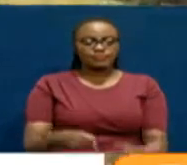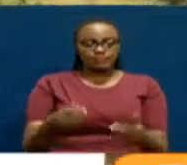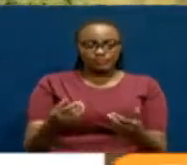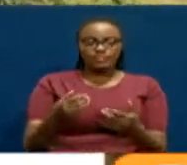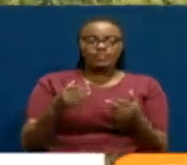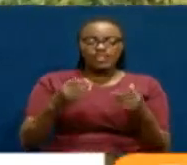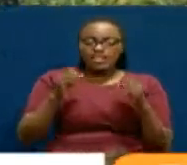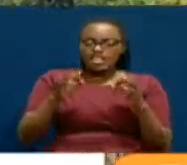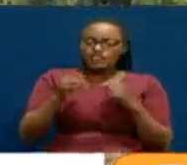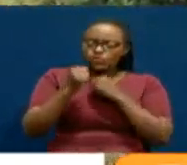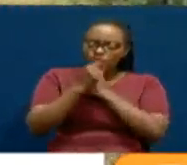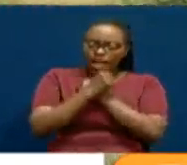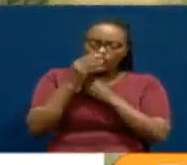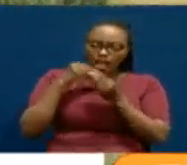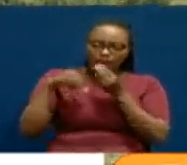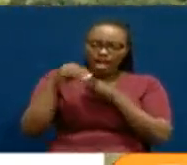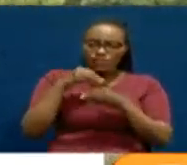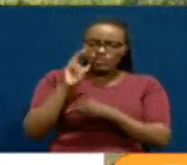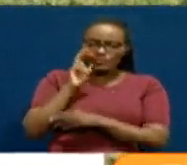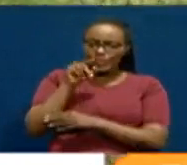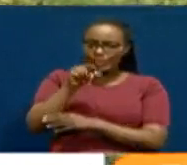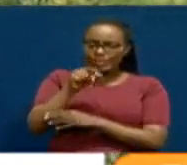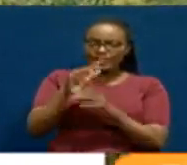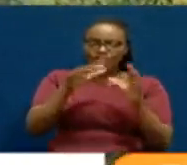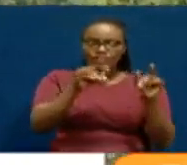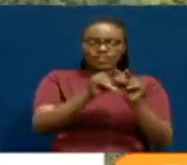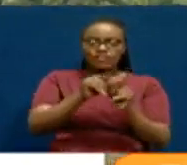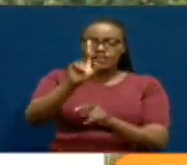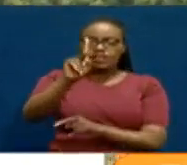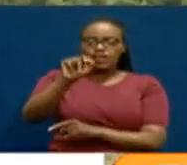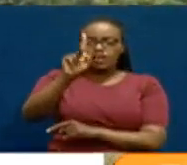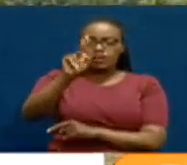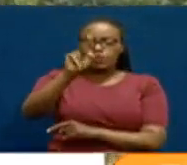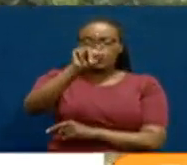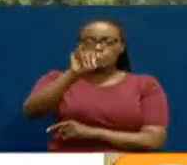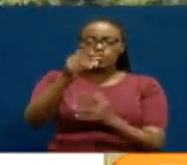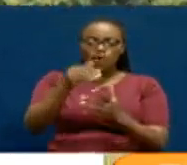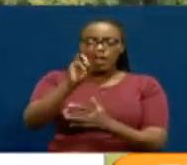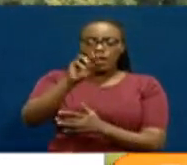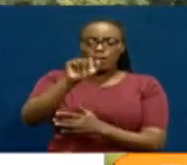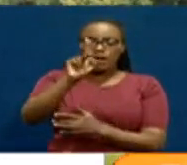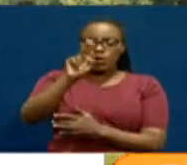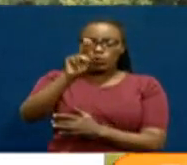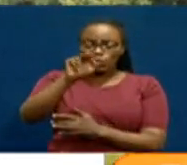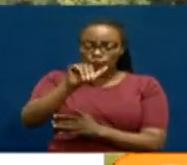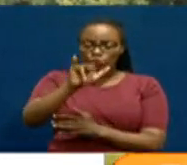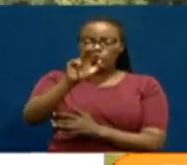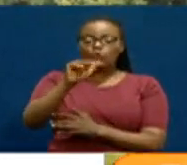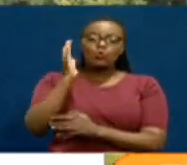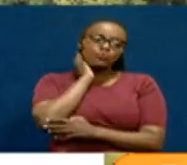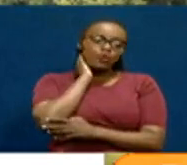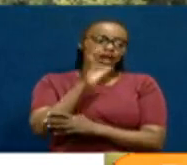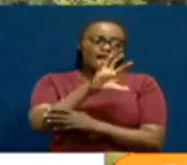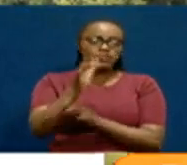Ikiwa wapenda parachichi, mtazamo wa shamba hili la kampuni ya Kakuzi lililoko eneo la Makuyu, kaunti ya Murang'a,